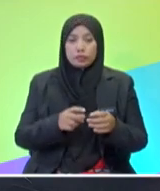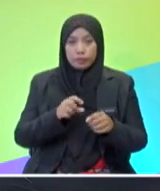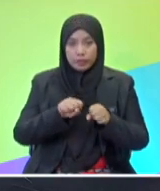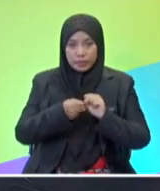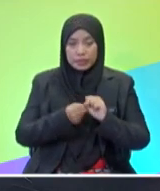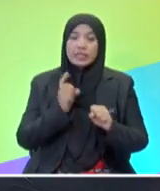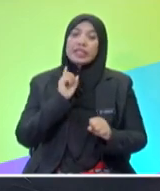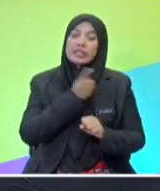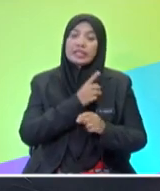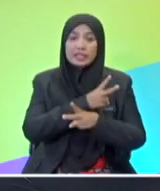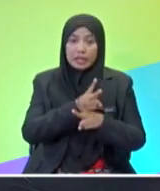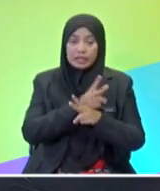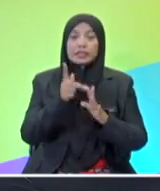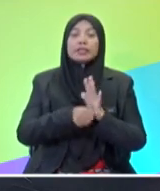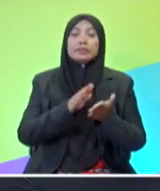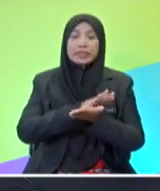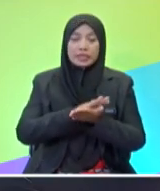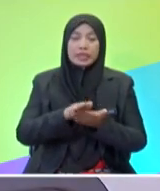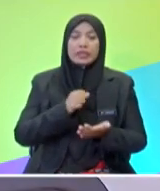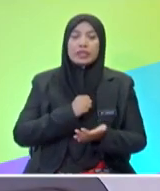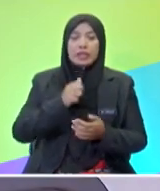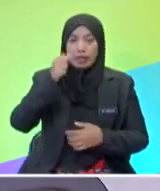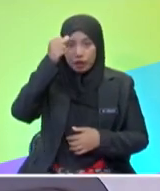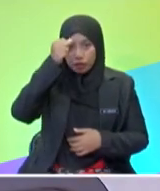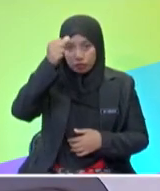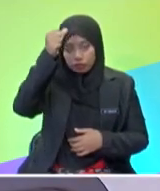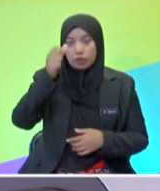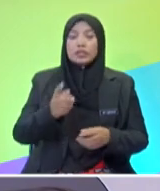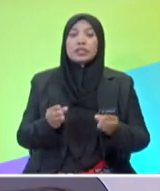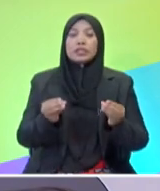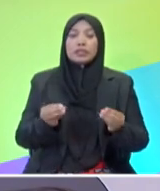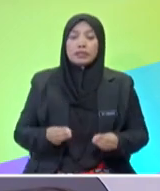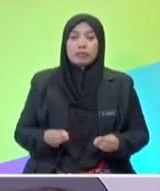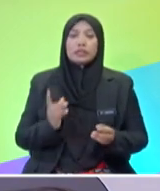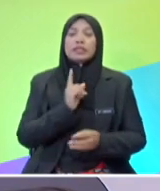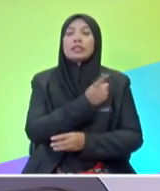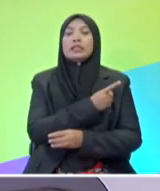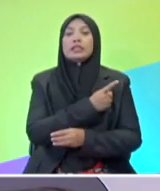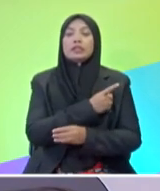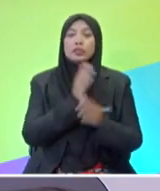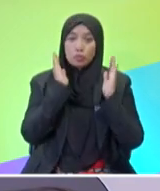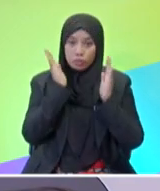kesyariaan diri kita sendiri. Ya, betul, dan yang penting Allah terima kita punya ibadah.